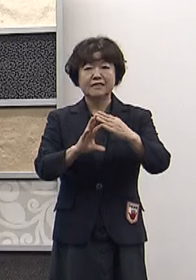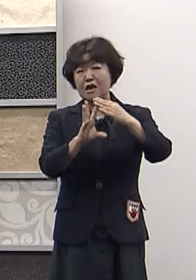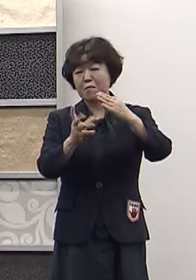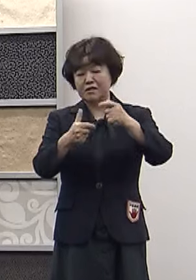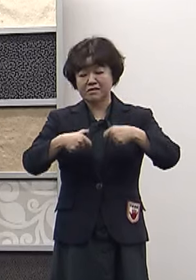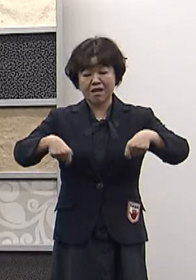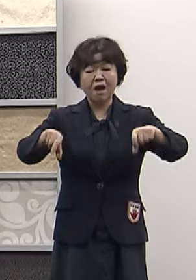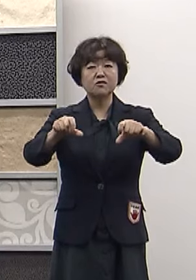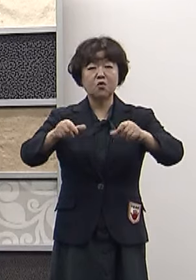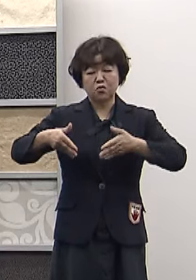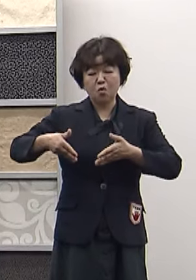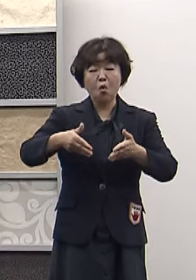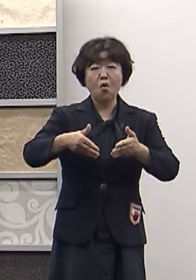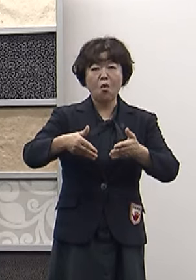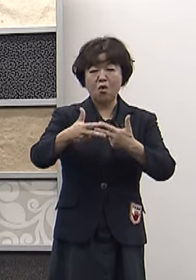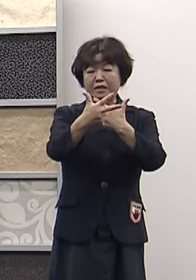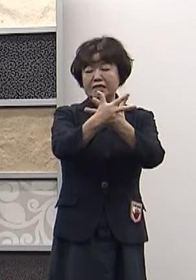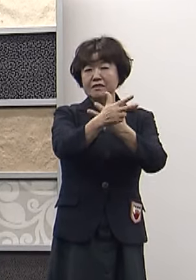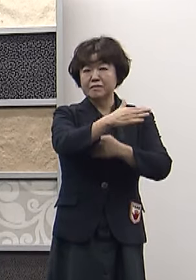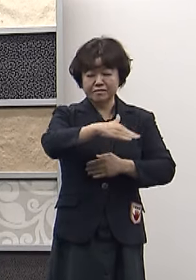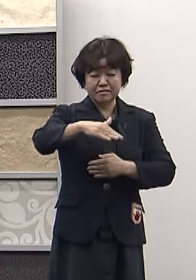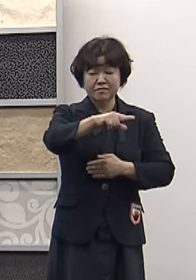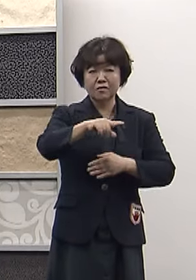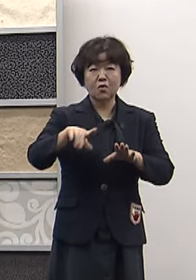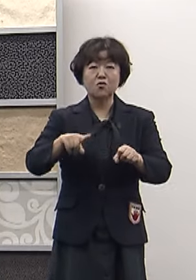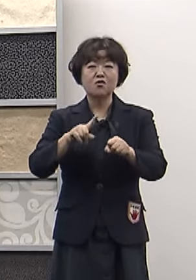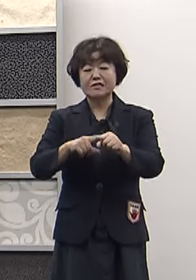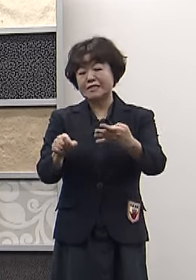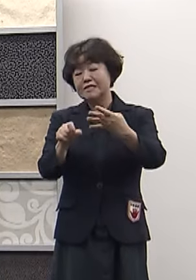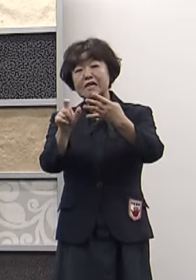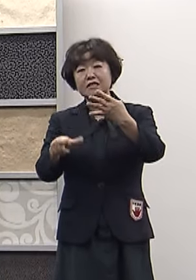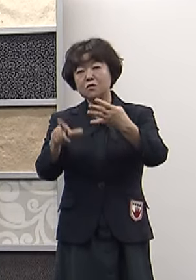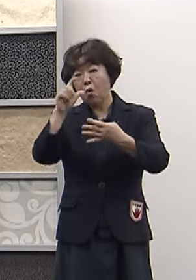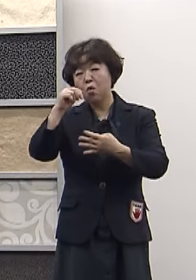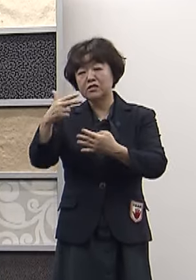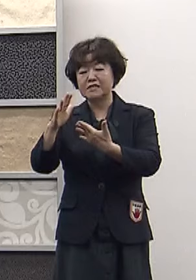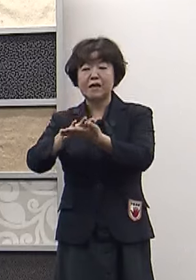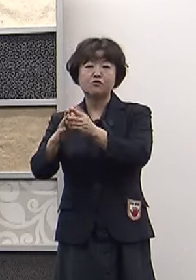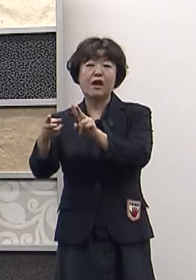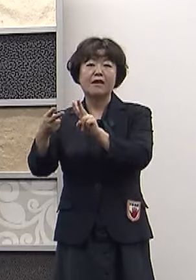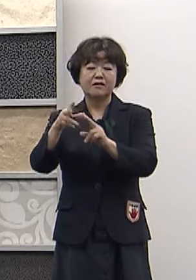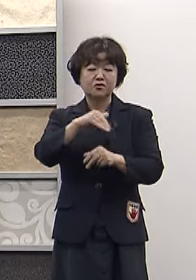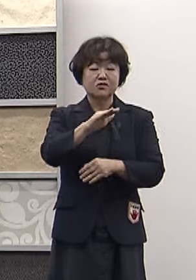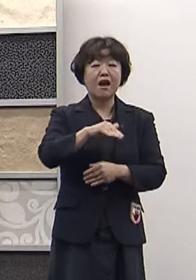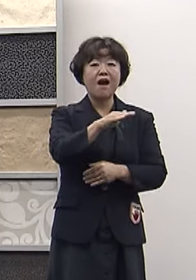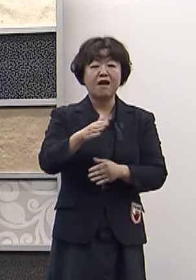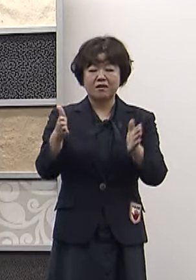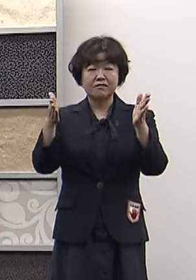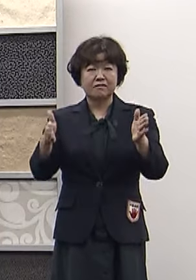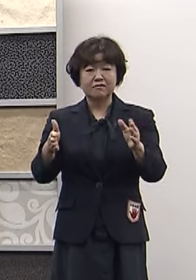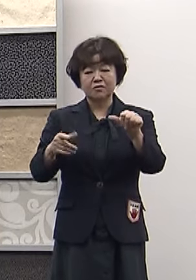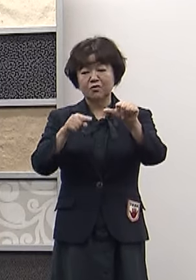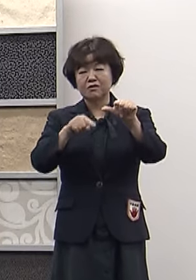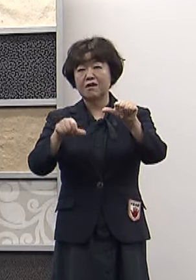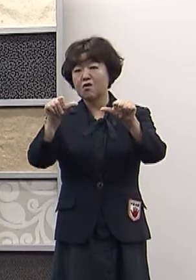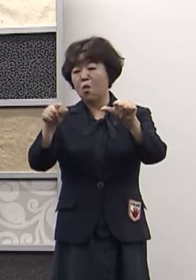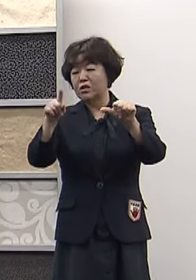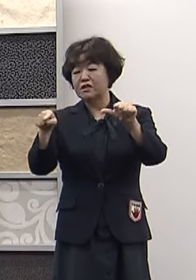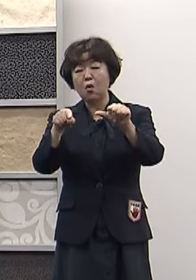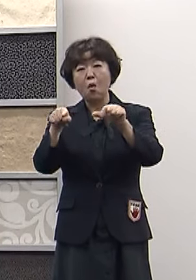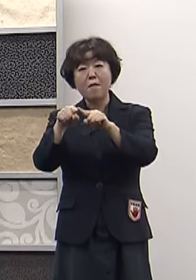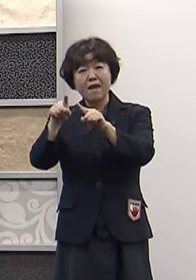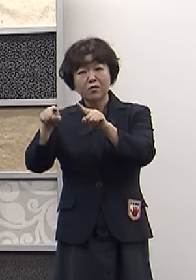路の北部区間につきましては、本年4月、甲府市桜井から塚原までの約 5.5 キロメートル新規事業